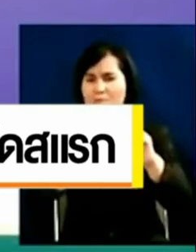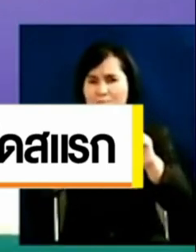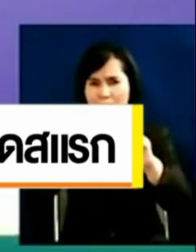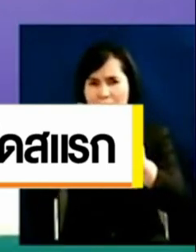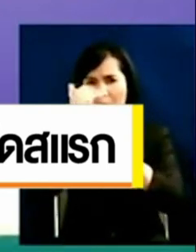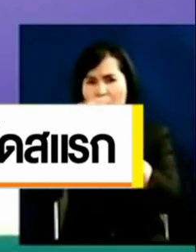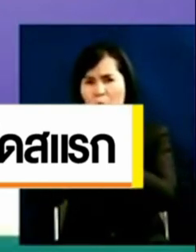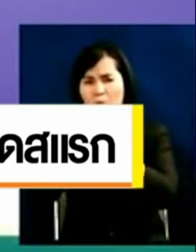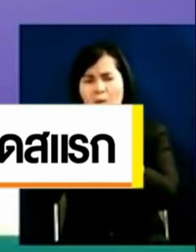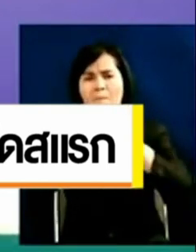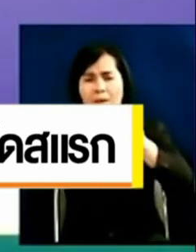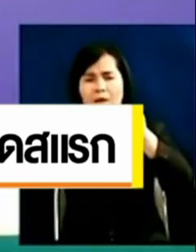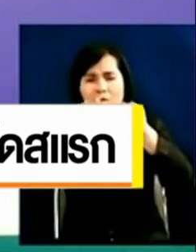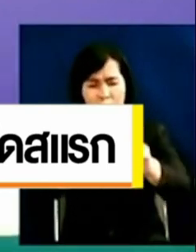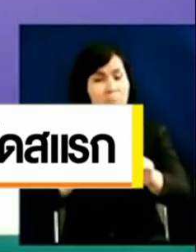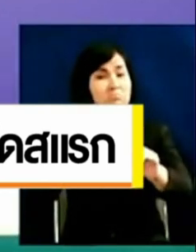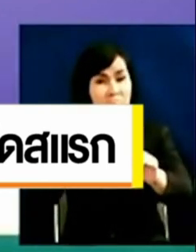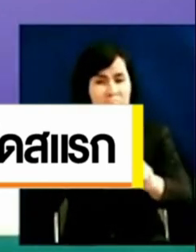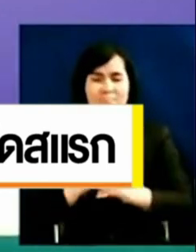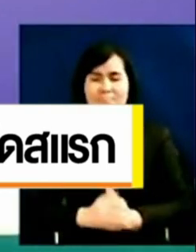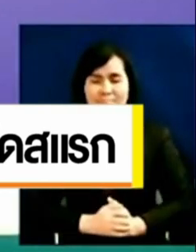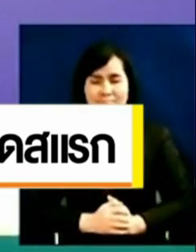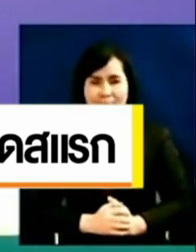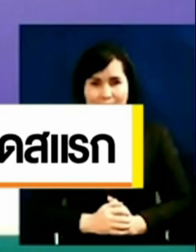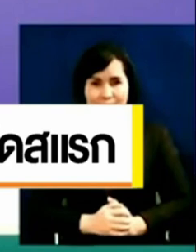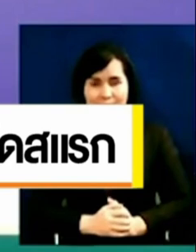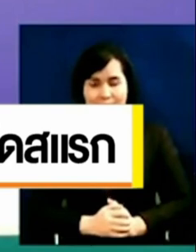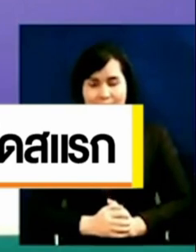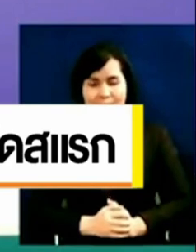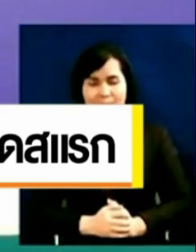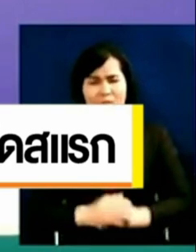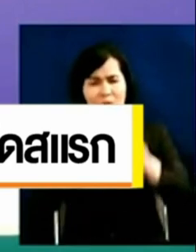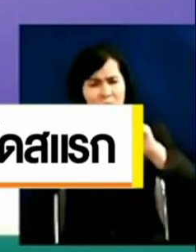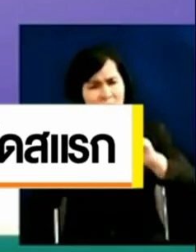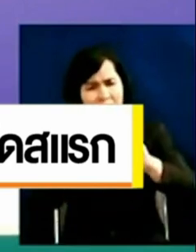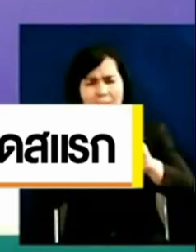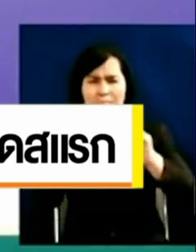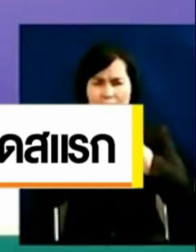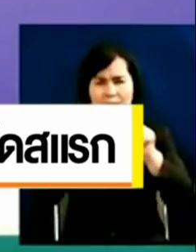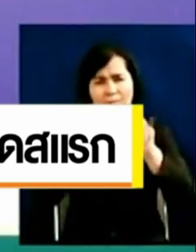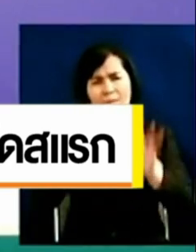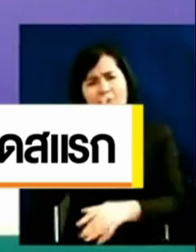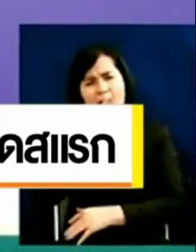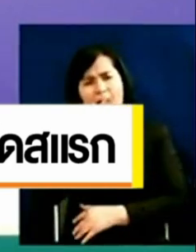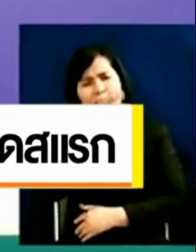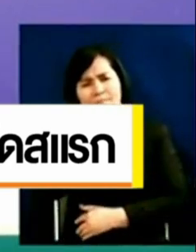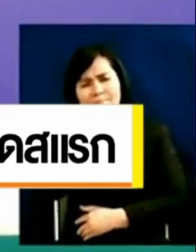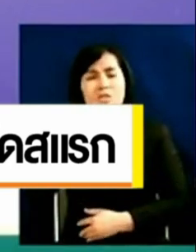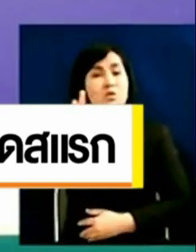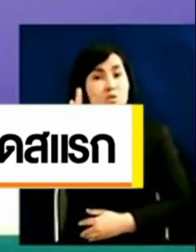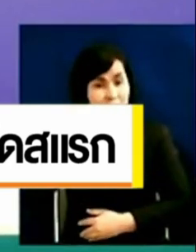ไปในทางที่ดีบางประเทศก็ระบุว่าวัคซีนจากแอสตร้าเซนเนก้าสามารถลดการแพร่โรคได้ถึงร้อยละ 50ถึง 60